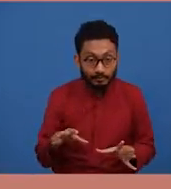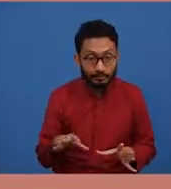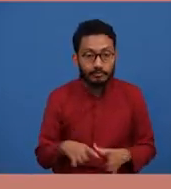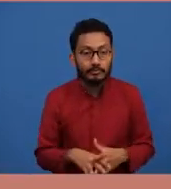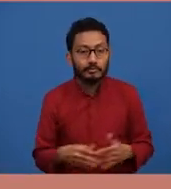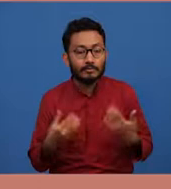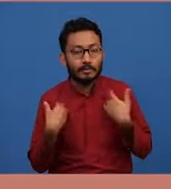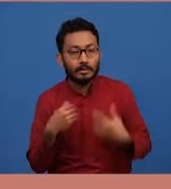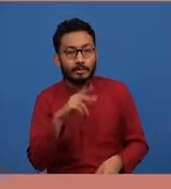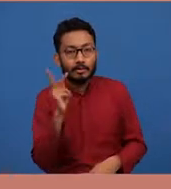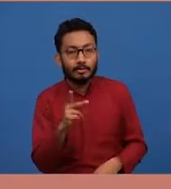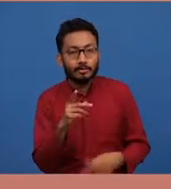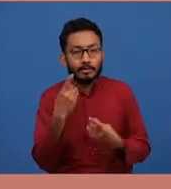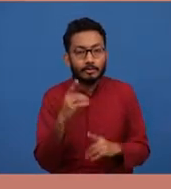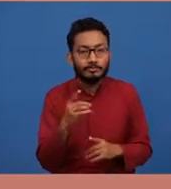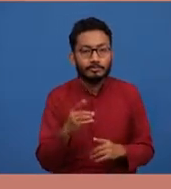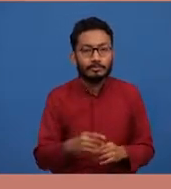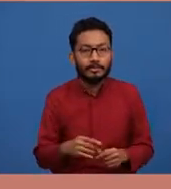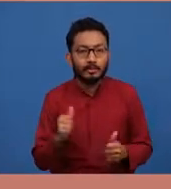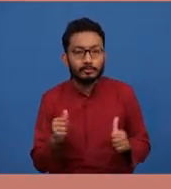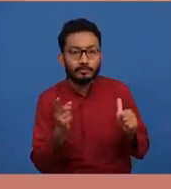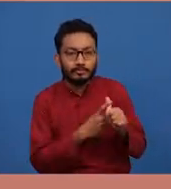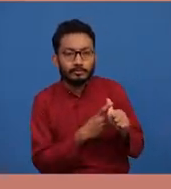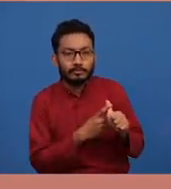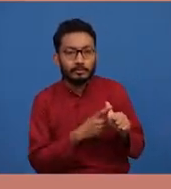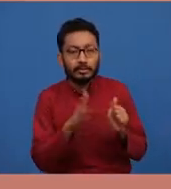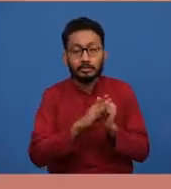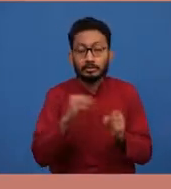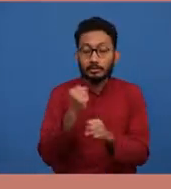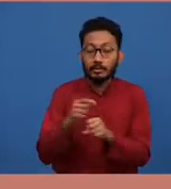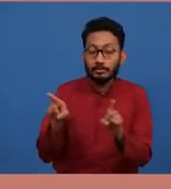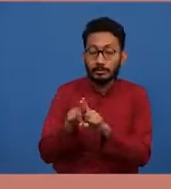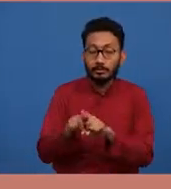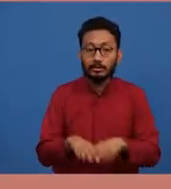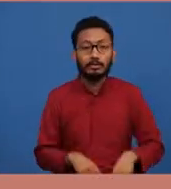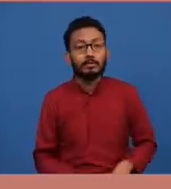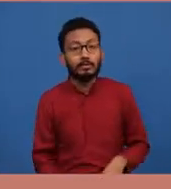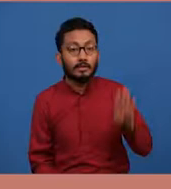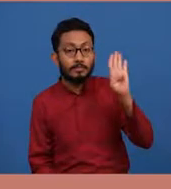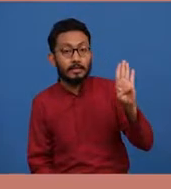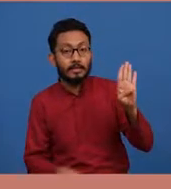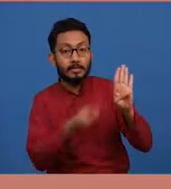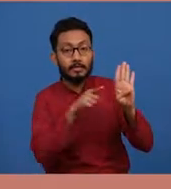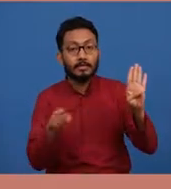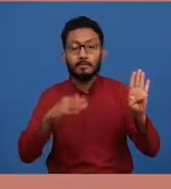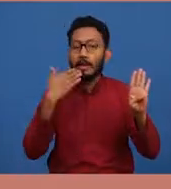Adakah jawapannya A. bekerjasama, B. baik